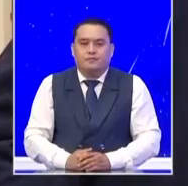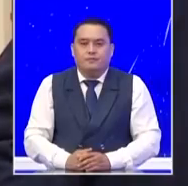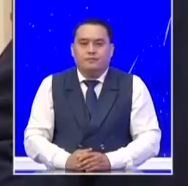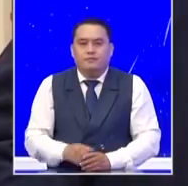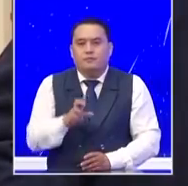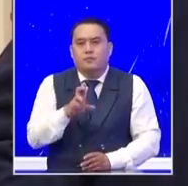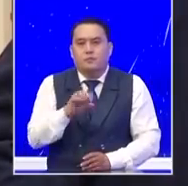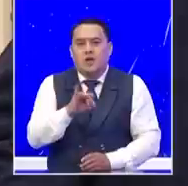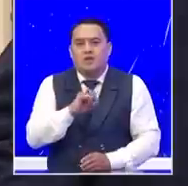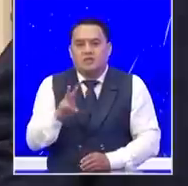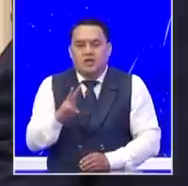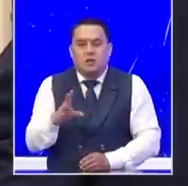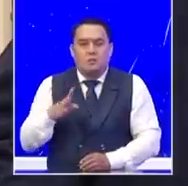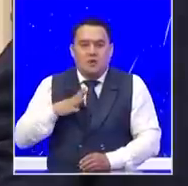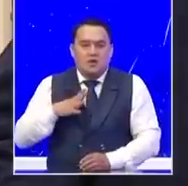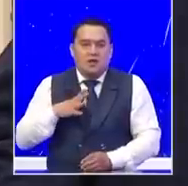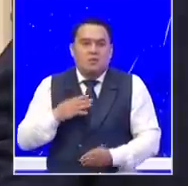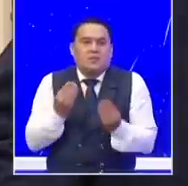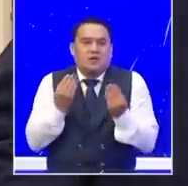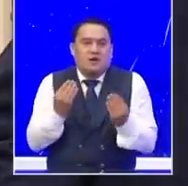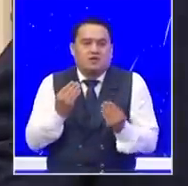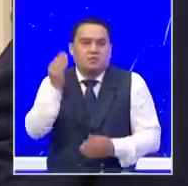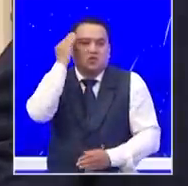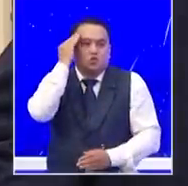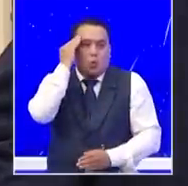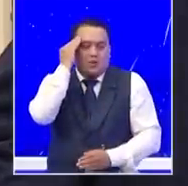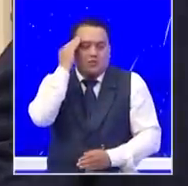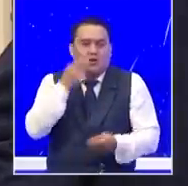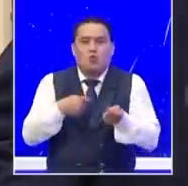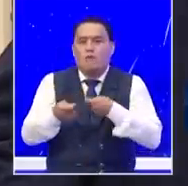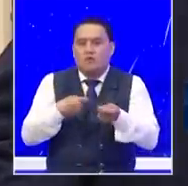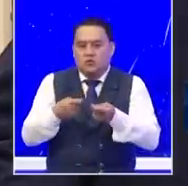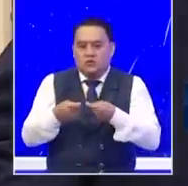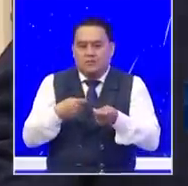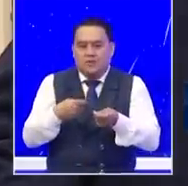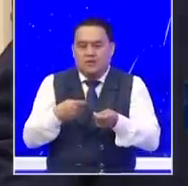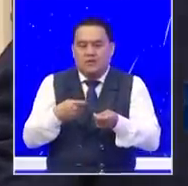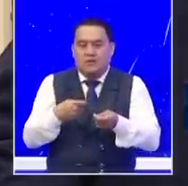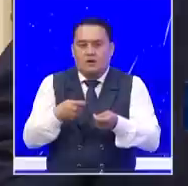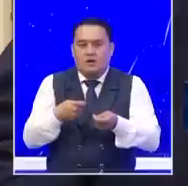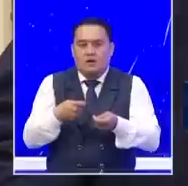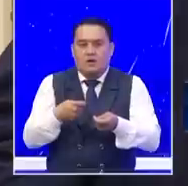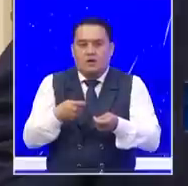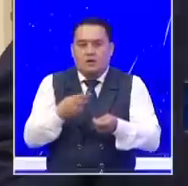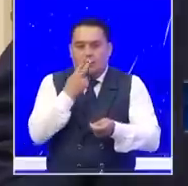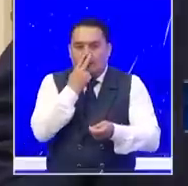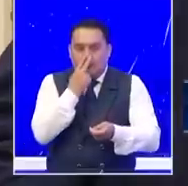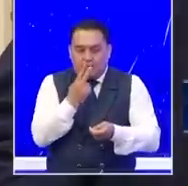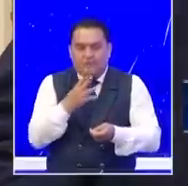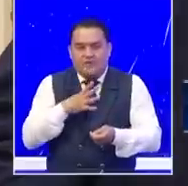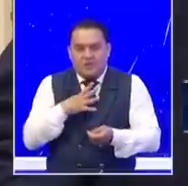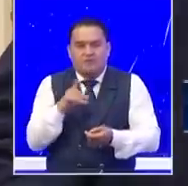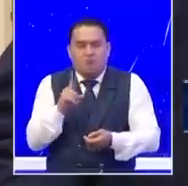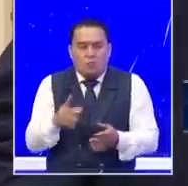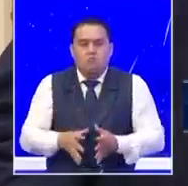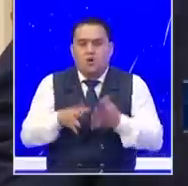Бисен обладал прекрасными организаторскими способностями. И именно у меня же на виду все это происходило, поэтому я